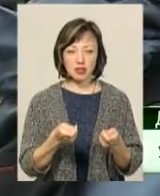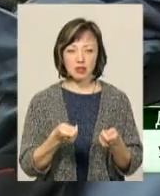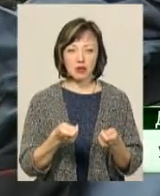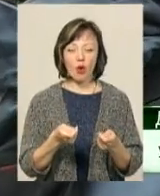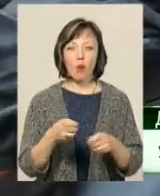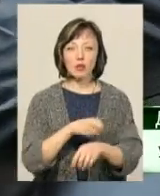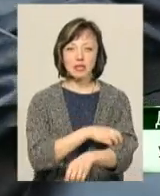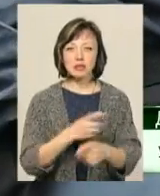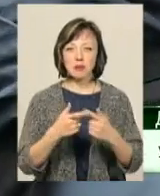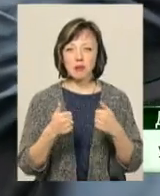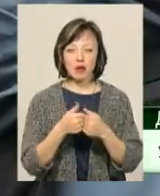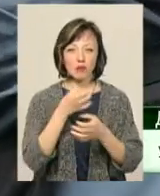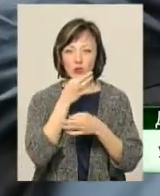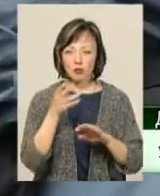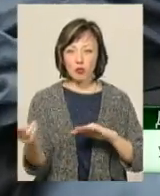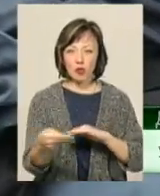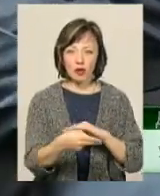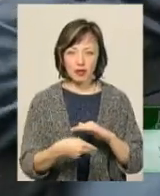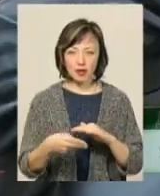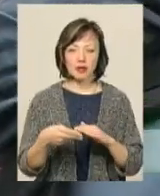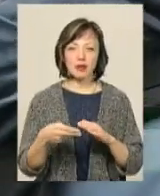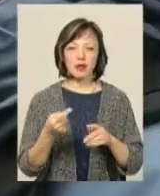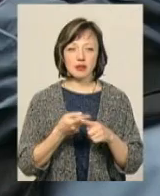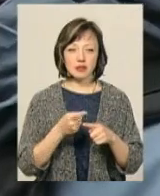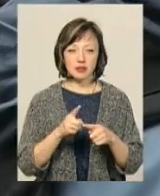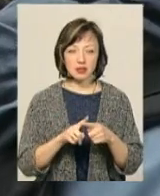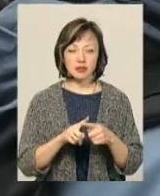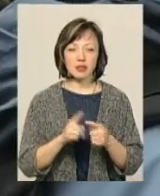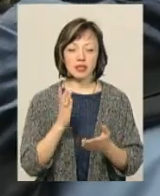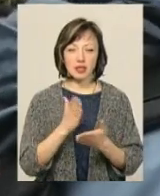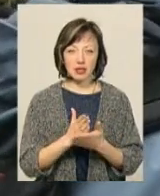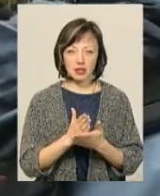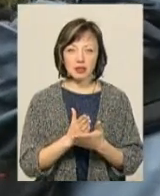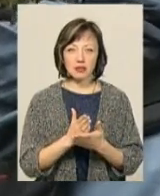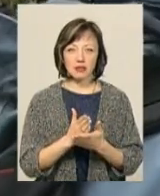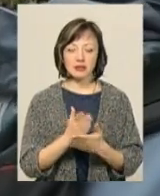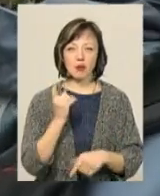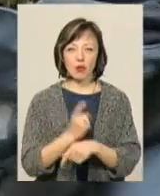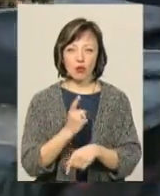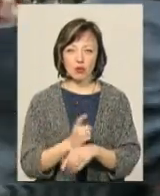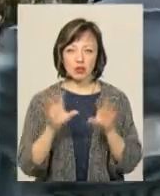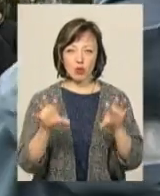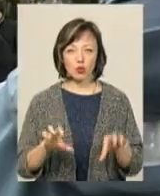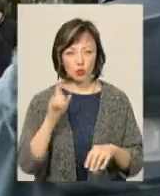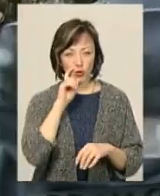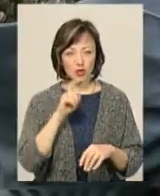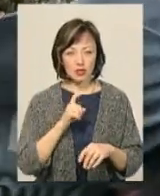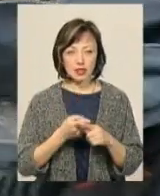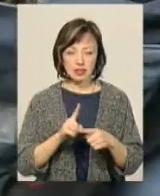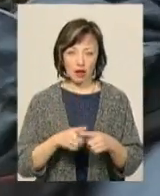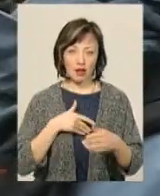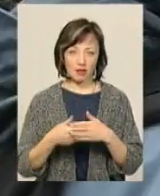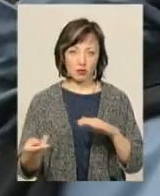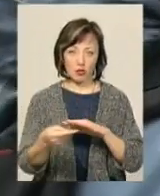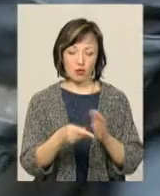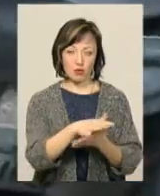комуністична партія України, будь-яке її пропагування, пропагування радянських символів та їхніх діячів є законом України заборонено. Вони себе активно все пропагують,